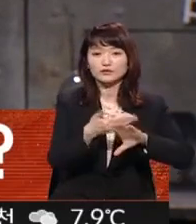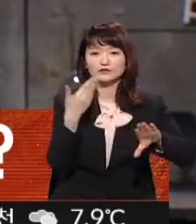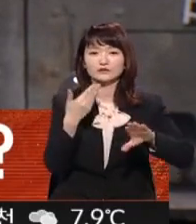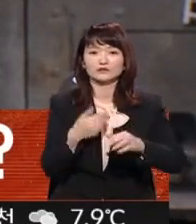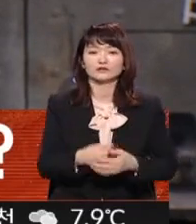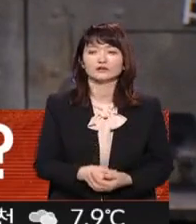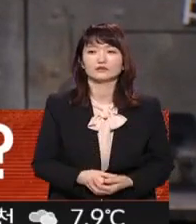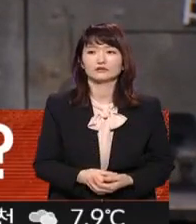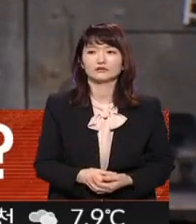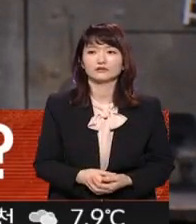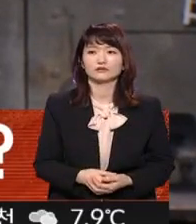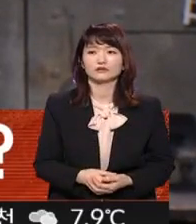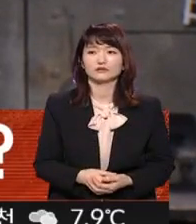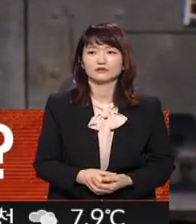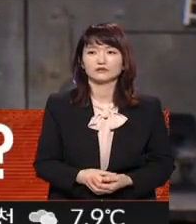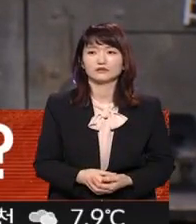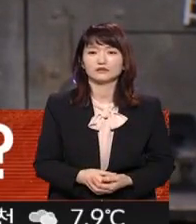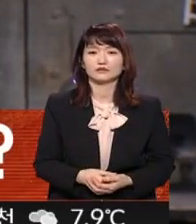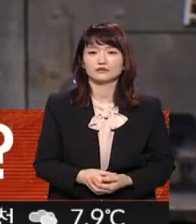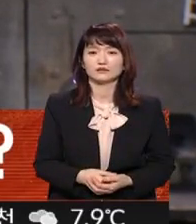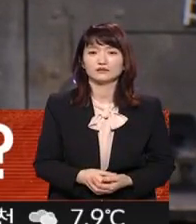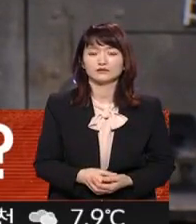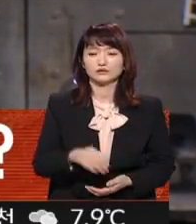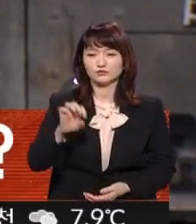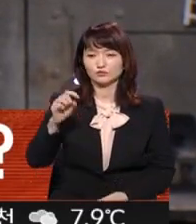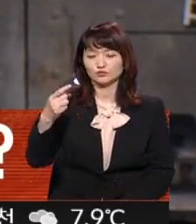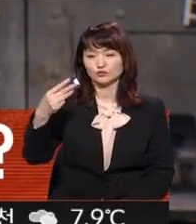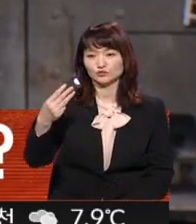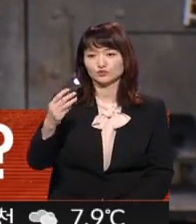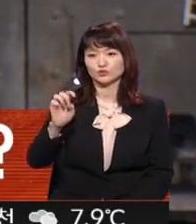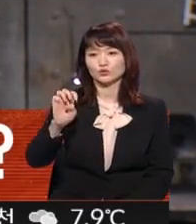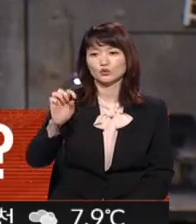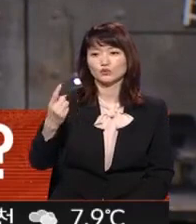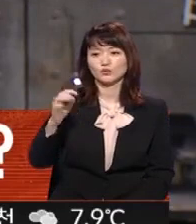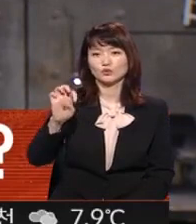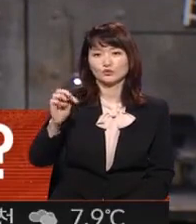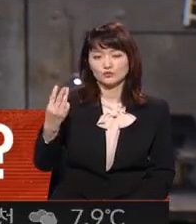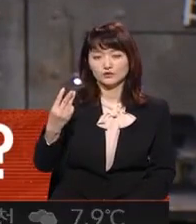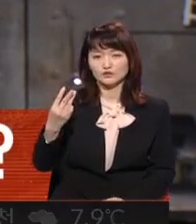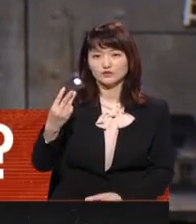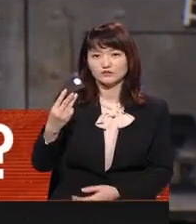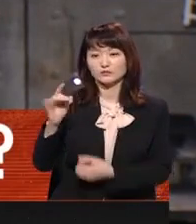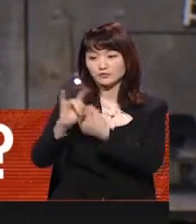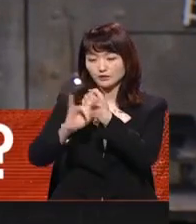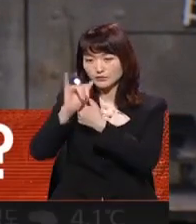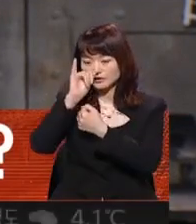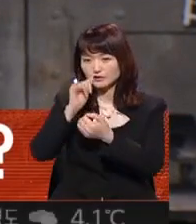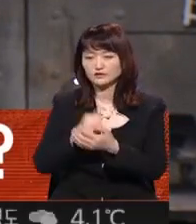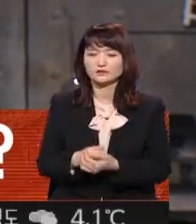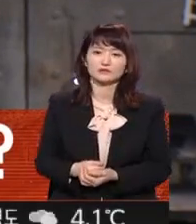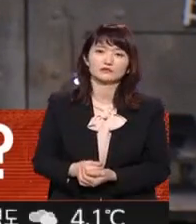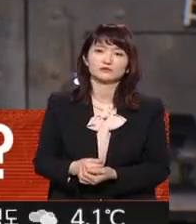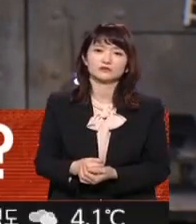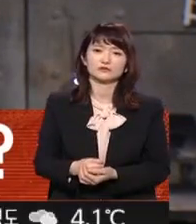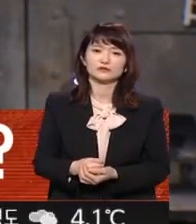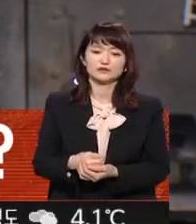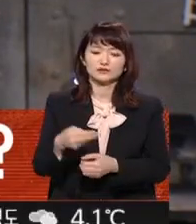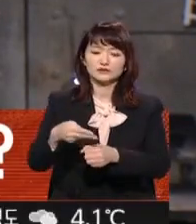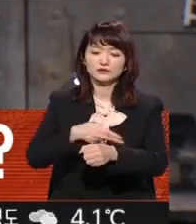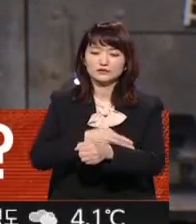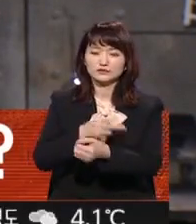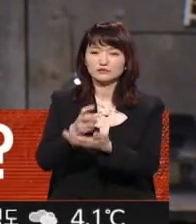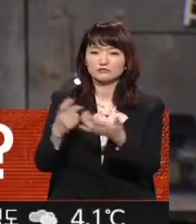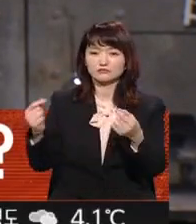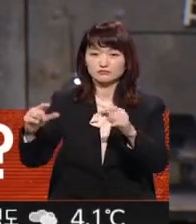향정성의학법이게이 변명할 거리가 됐어요 변명할 거리는 건 뭐냐면 범죄가 안 될 거리 예컨대 의사의 정당한 처방에서 그것을